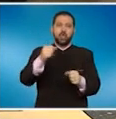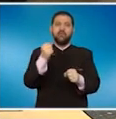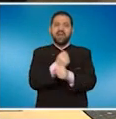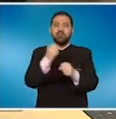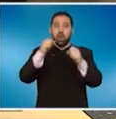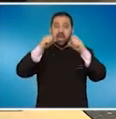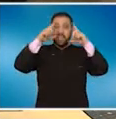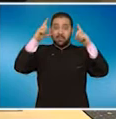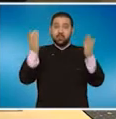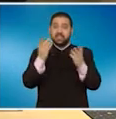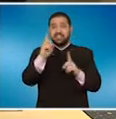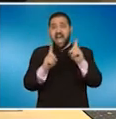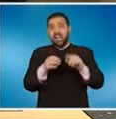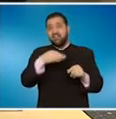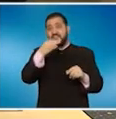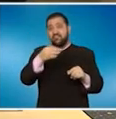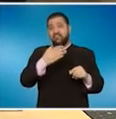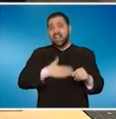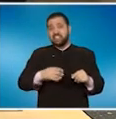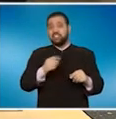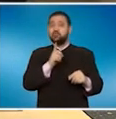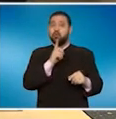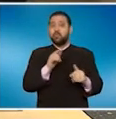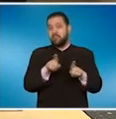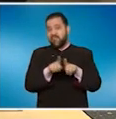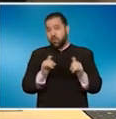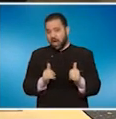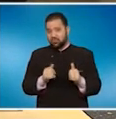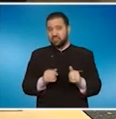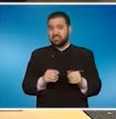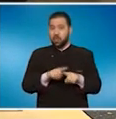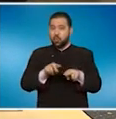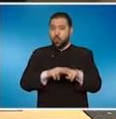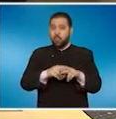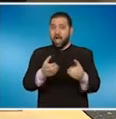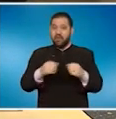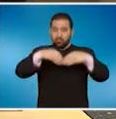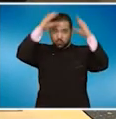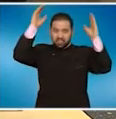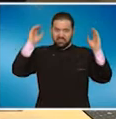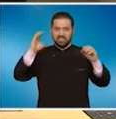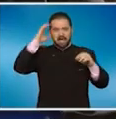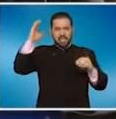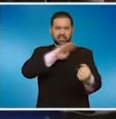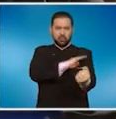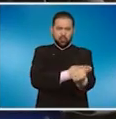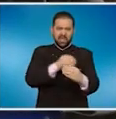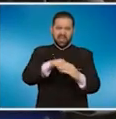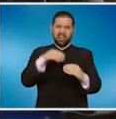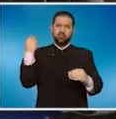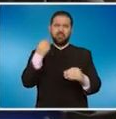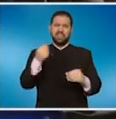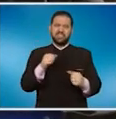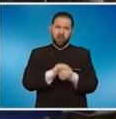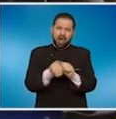de minuni, dacă vreți, pe care au avut-o sfinții, în care, crezând puternic în Dumnezeu, lucrurile sunt evidente